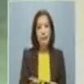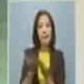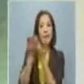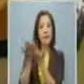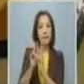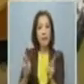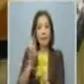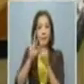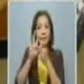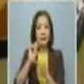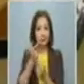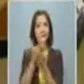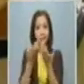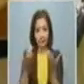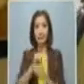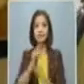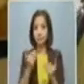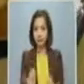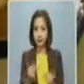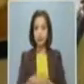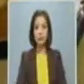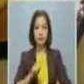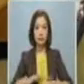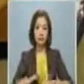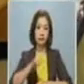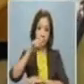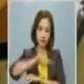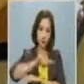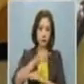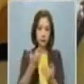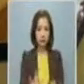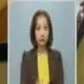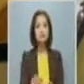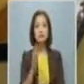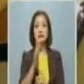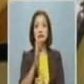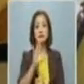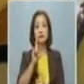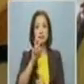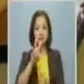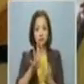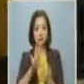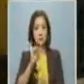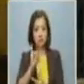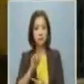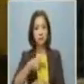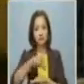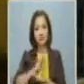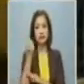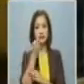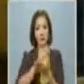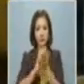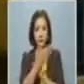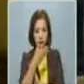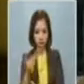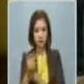รัฐธรรมนูญค่ะเวลา 13:00 นวันนี้นายเทียนฉายกิรนันท์ประธานสภาปฏิรูปแห่งชาติและนายพรเ